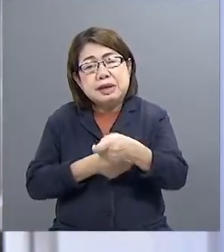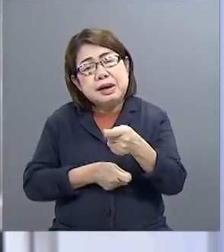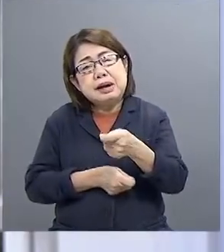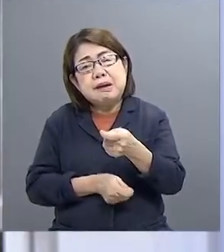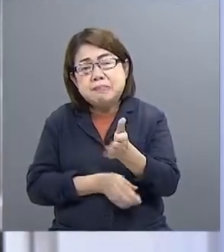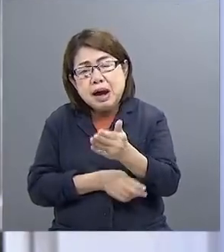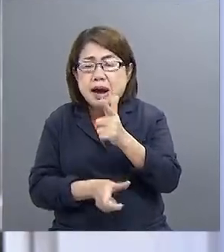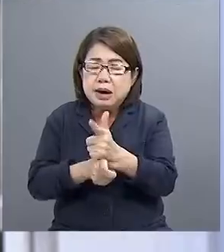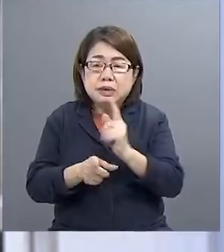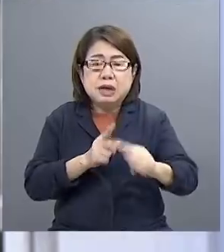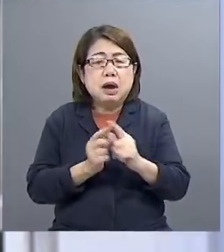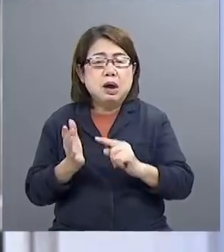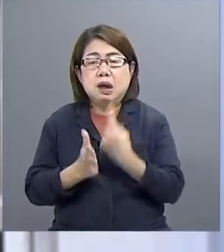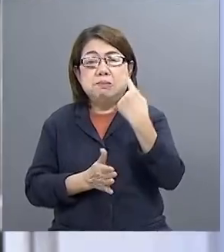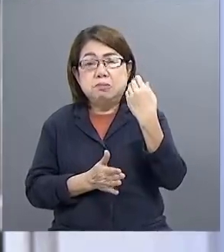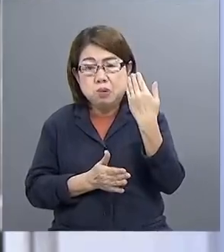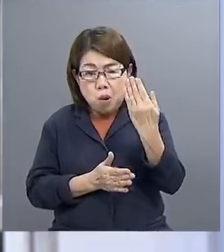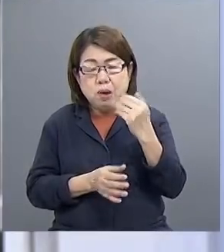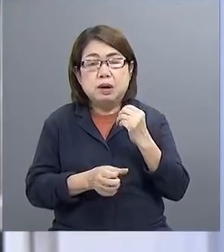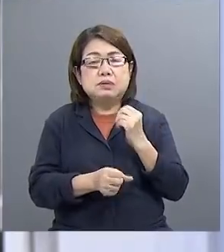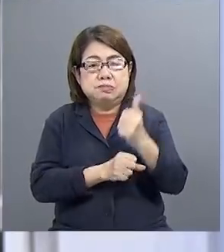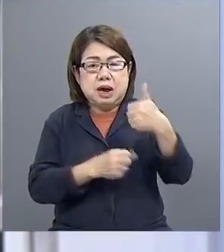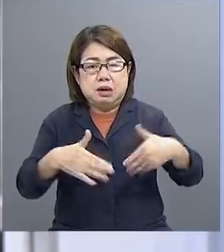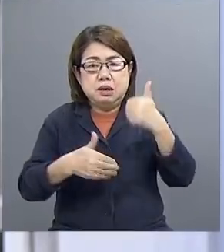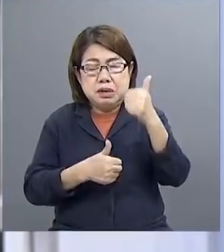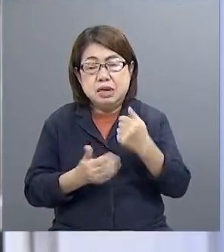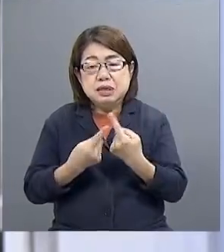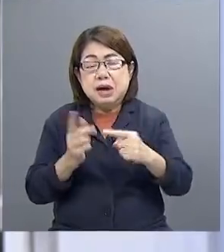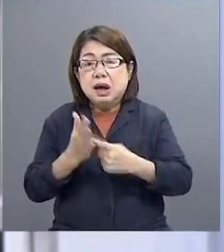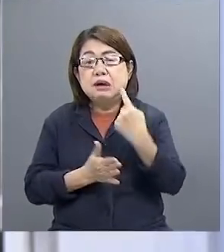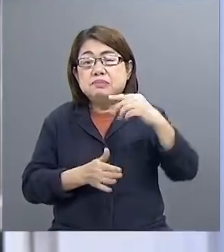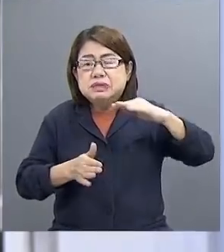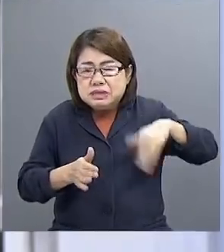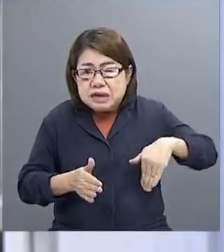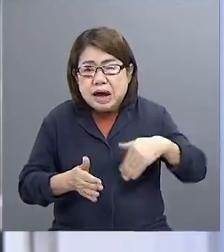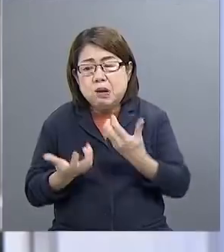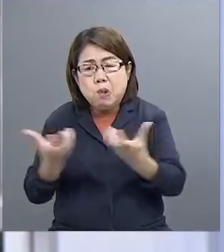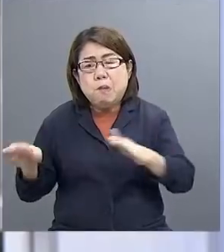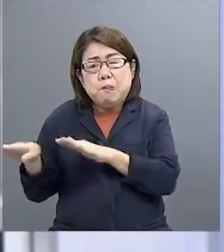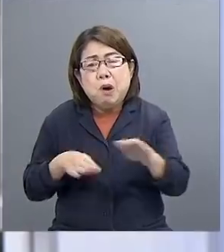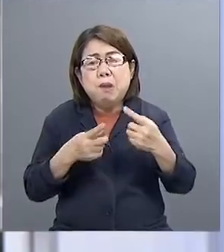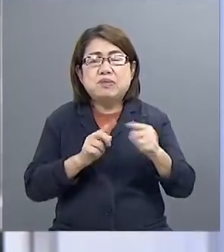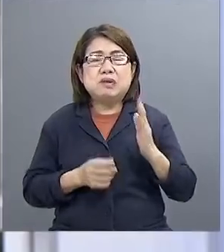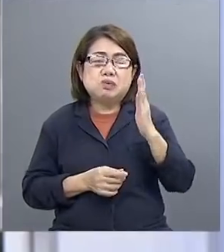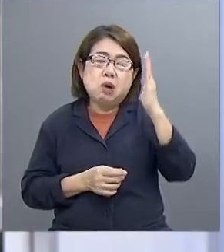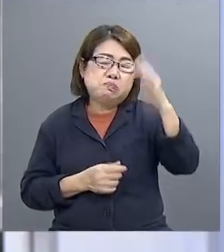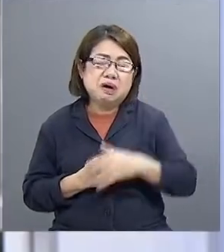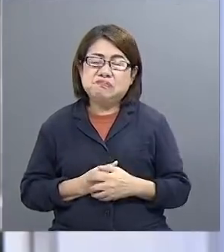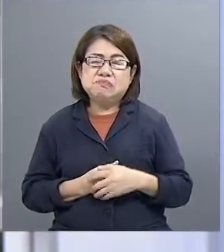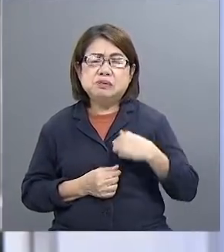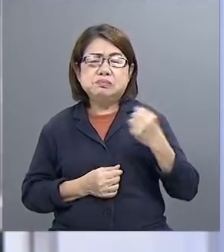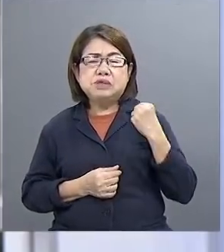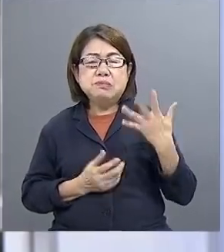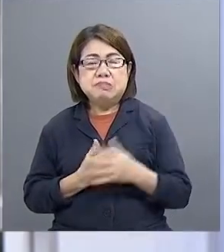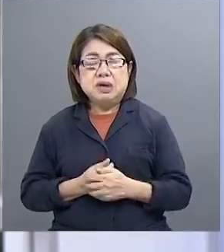สิ่งที่ตาเพราะว่าถ้าเกิดมาเริ่มช้าเนี่ยต่อให้เรามีทุกอย่างพร้อมเนี่ยครับหนึ่งคือแรงไม่มีค่ะ 2ก็คือประสบการณ์เนี่ยมันไม่เป็นความว่า